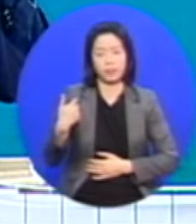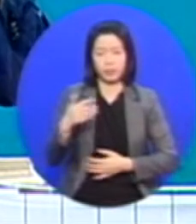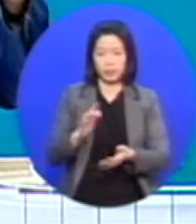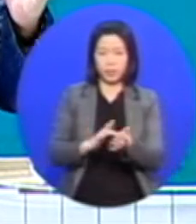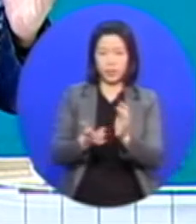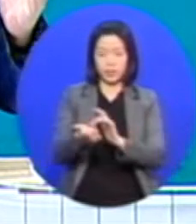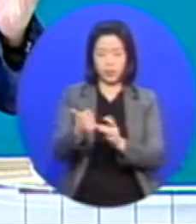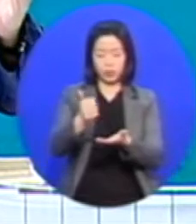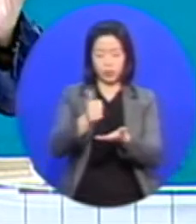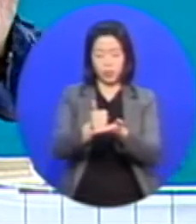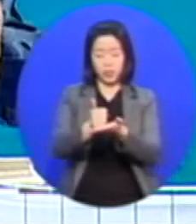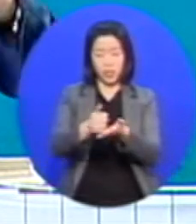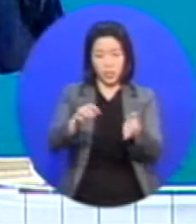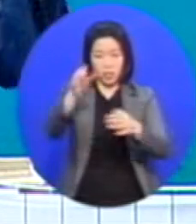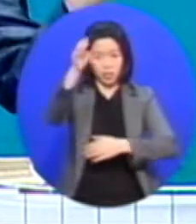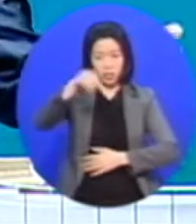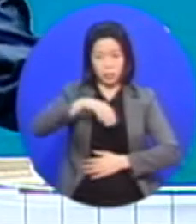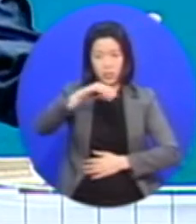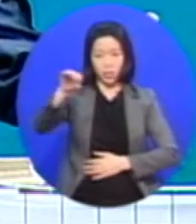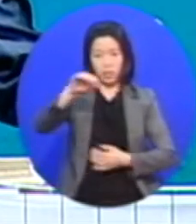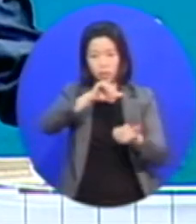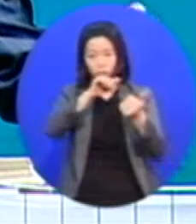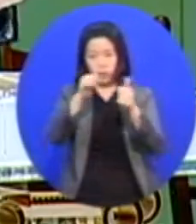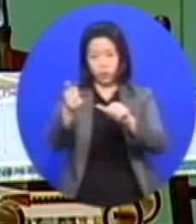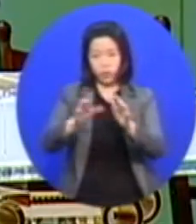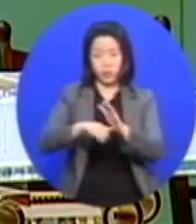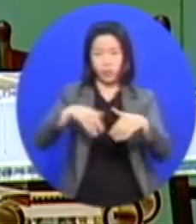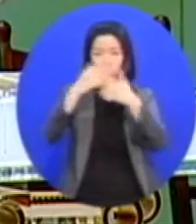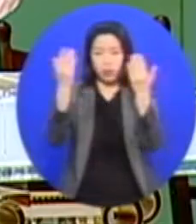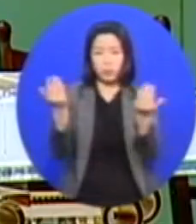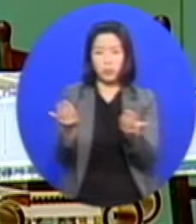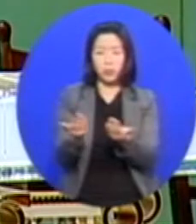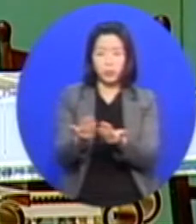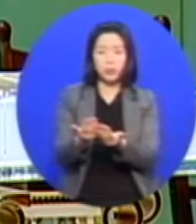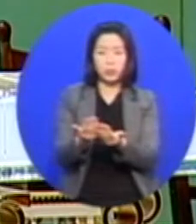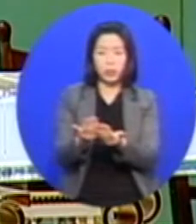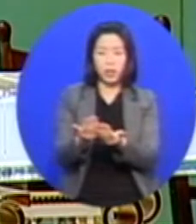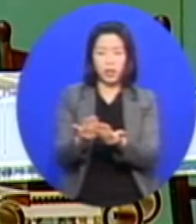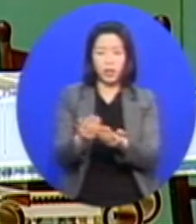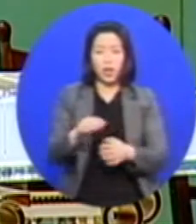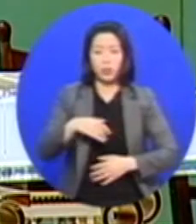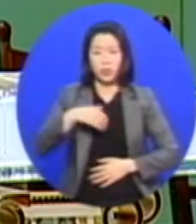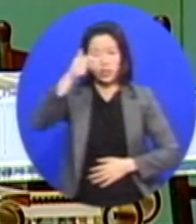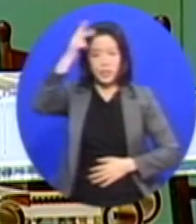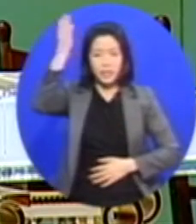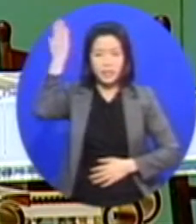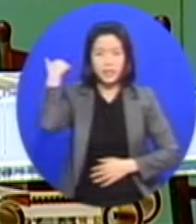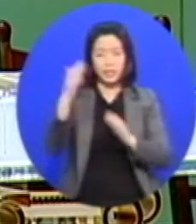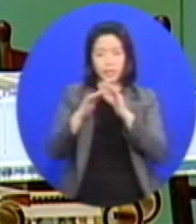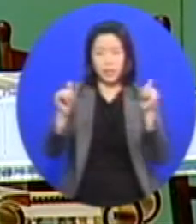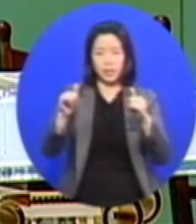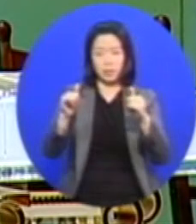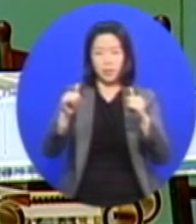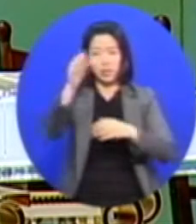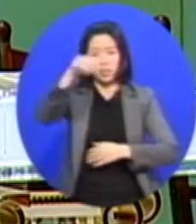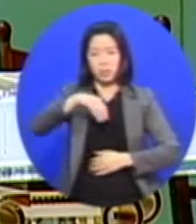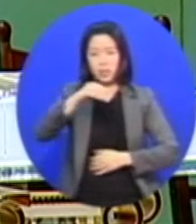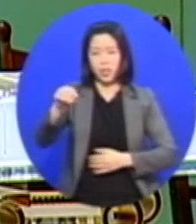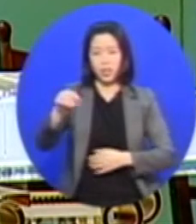예수님이 십자가에 죽으실 때 우리 모두가 다 우리 옛사람이 예수님과 함께 십자가에 함께 못 박혀